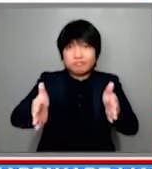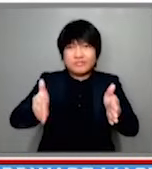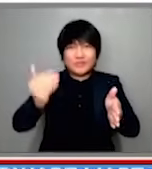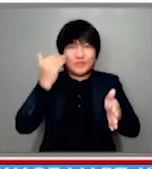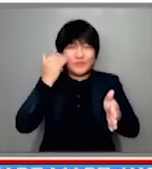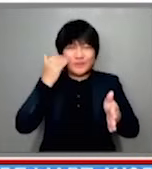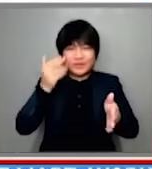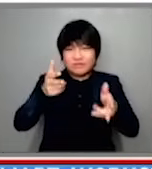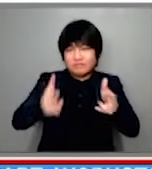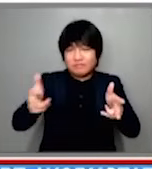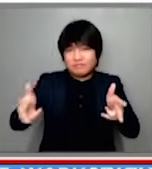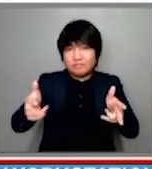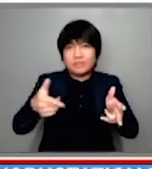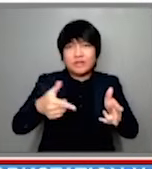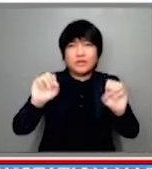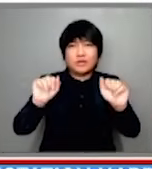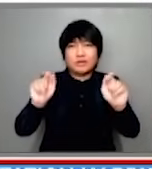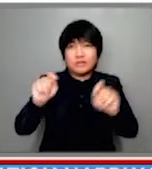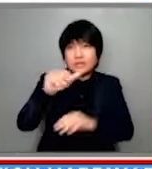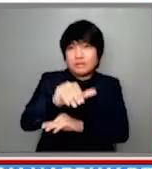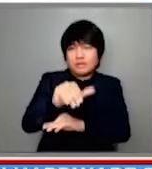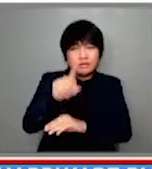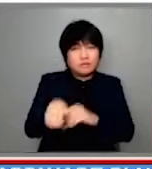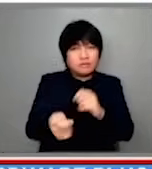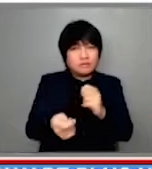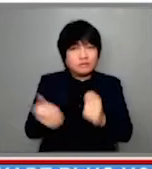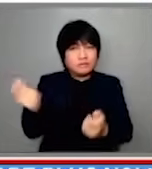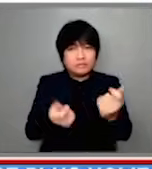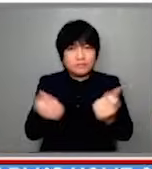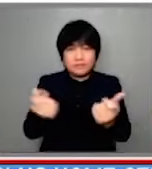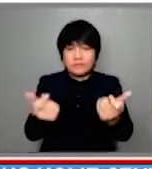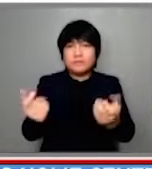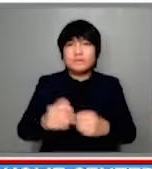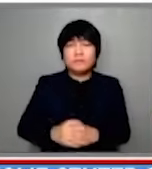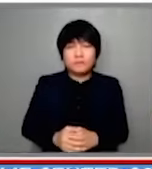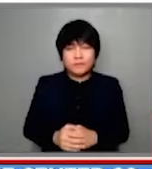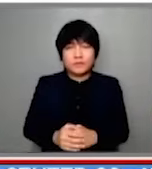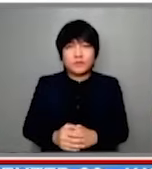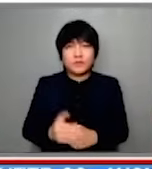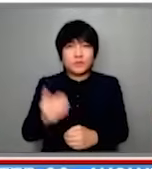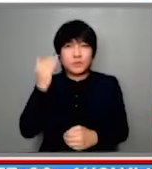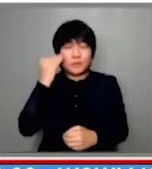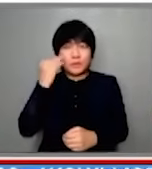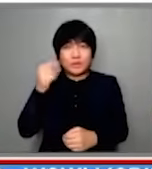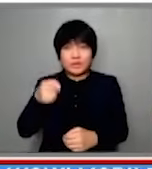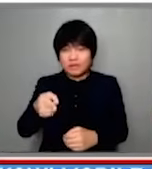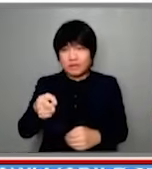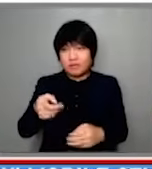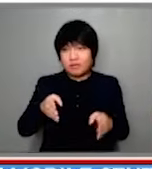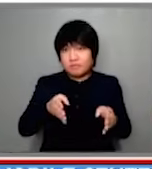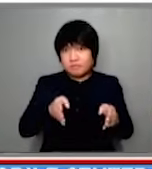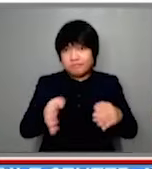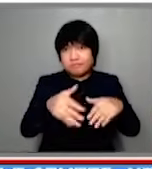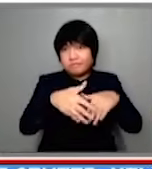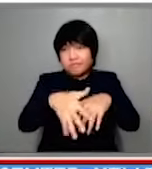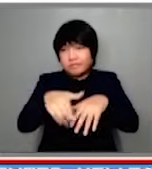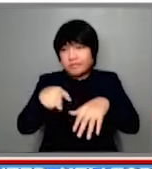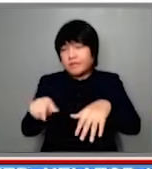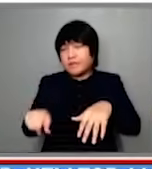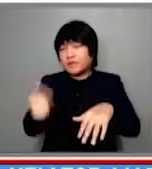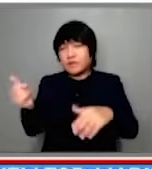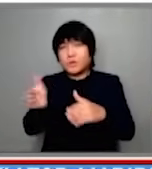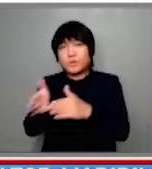Sabado ng hapon. Kaagad din naman bubuksan ang mga apektadong kalsada pagkadaan ng parada. Rafi, Sandra.